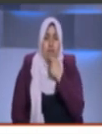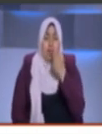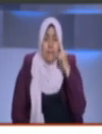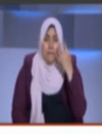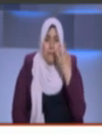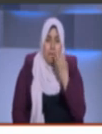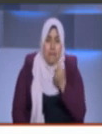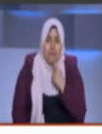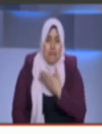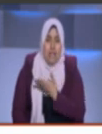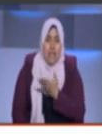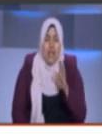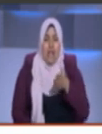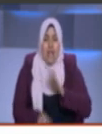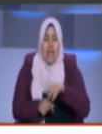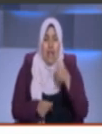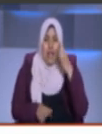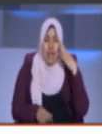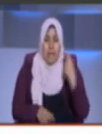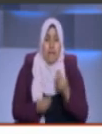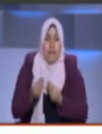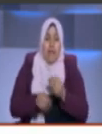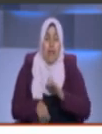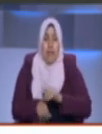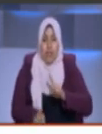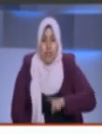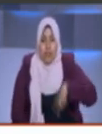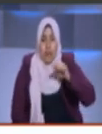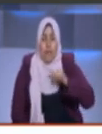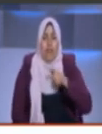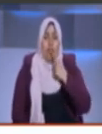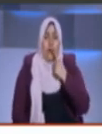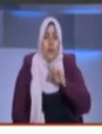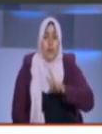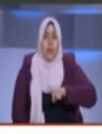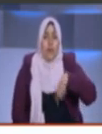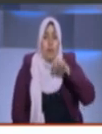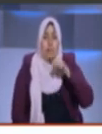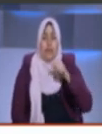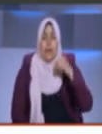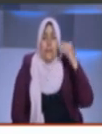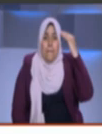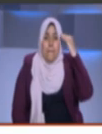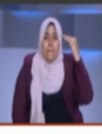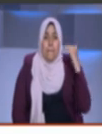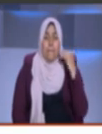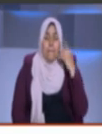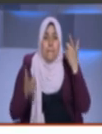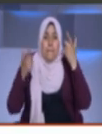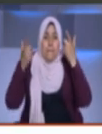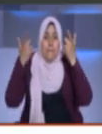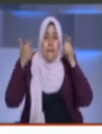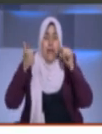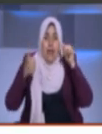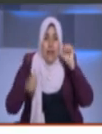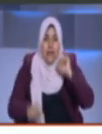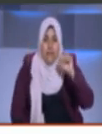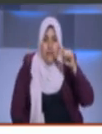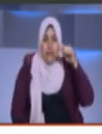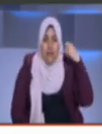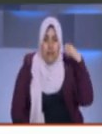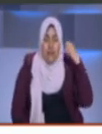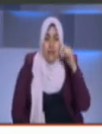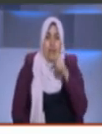بك في هذا النقاش. اليوم عيد ميلاد الملكه اليزابيث 94، لكن دون